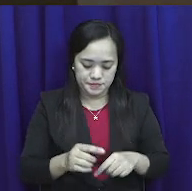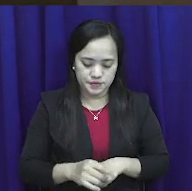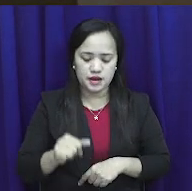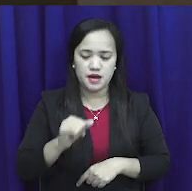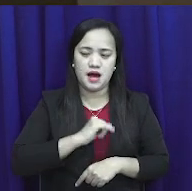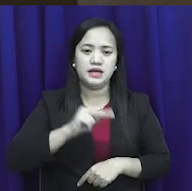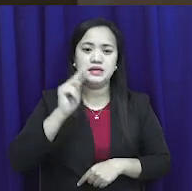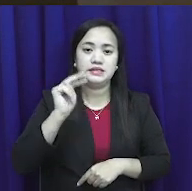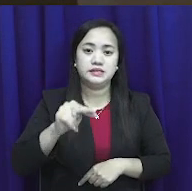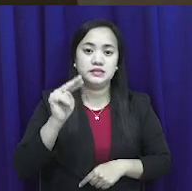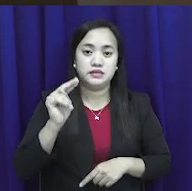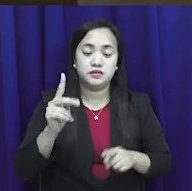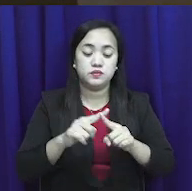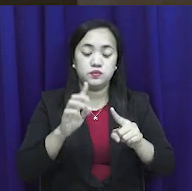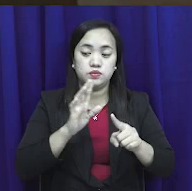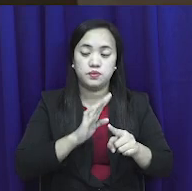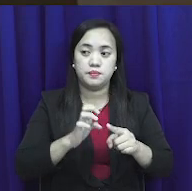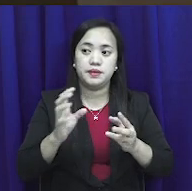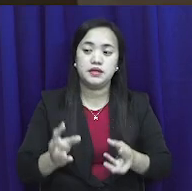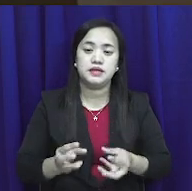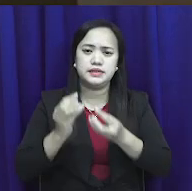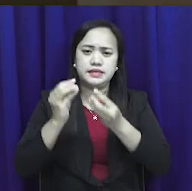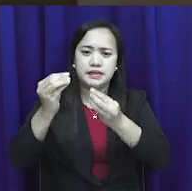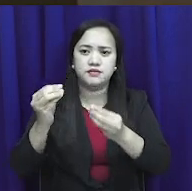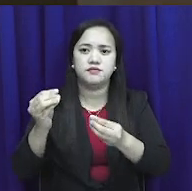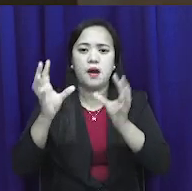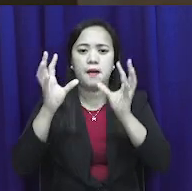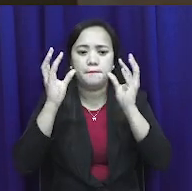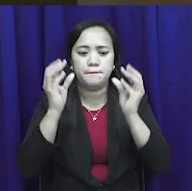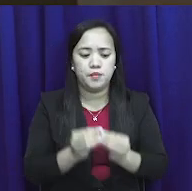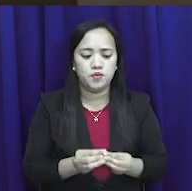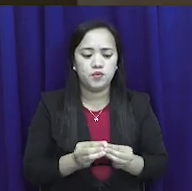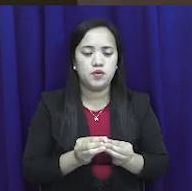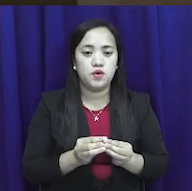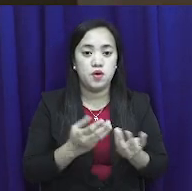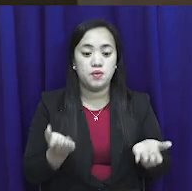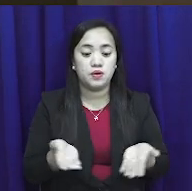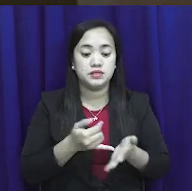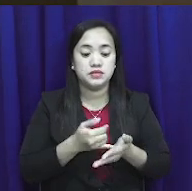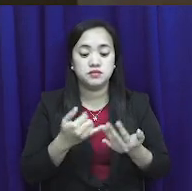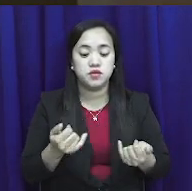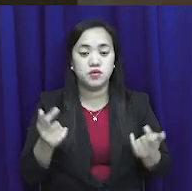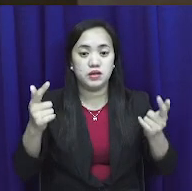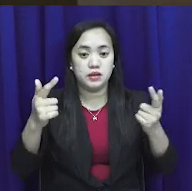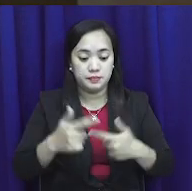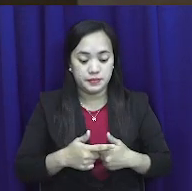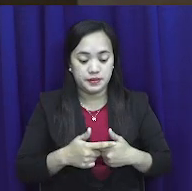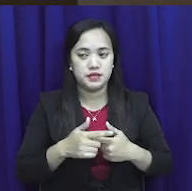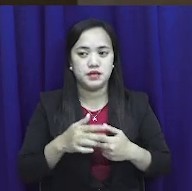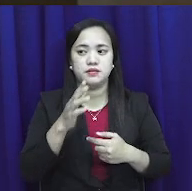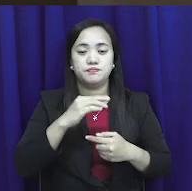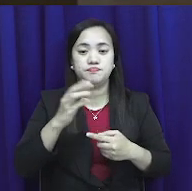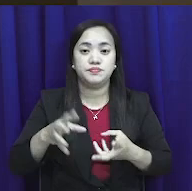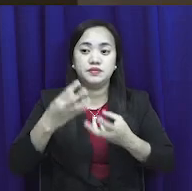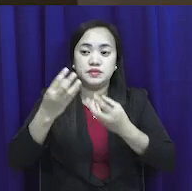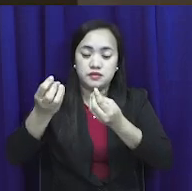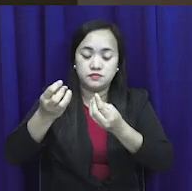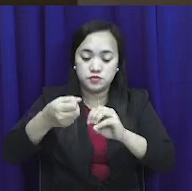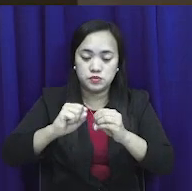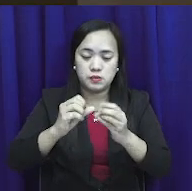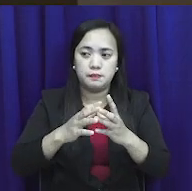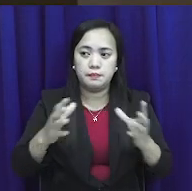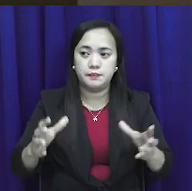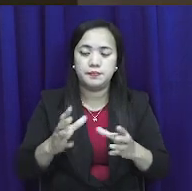kailangang mabigyan ko na ma- estima ko rin kung hanggang saan ba yung kaya niya sa aking maibigay at saka